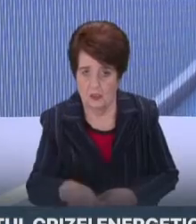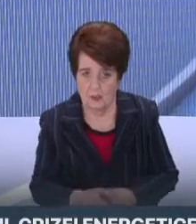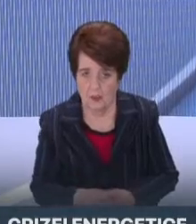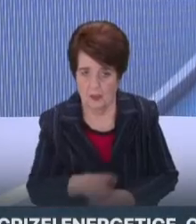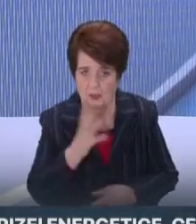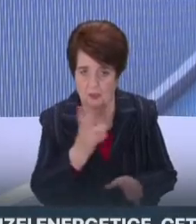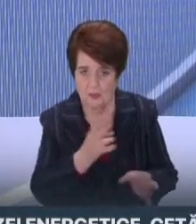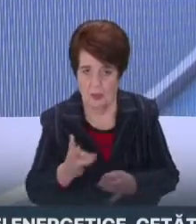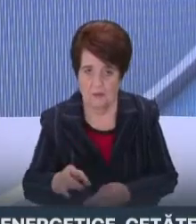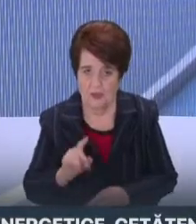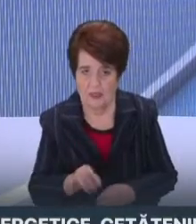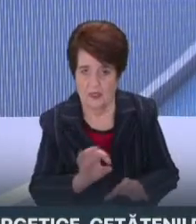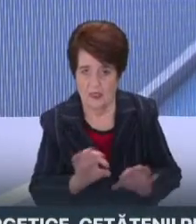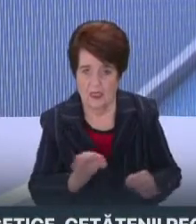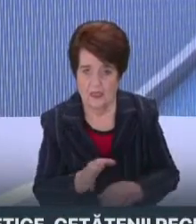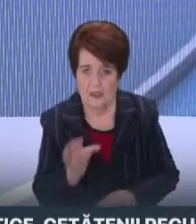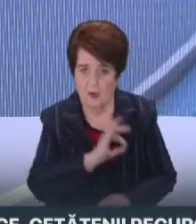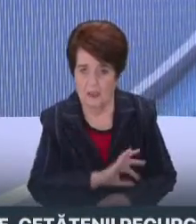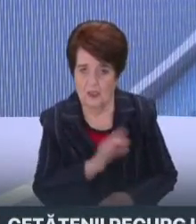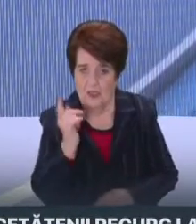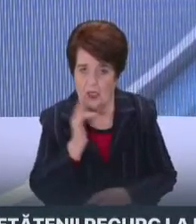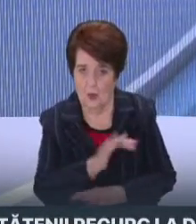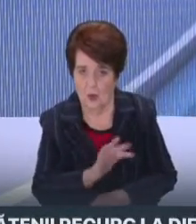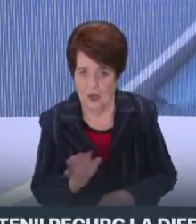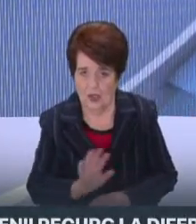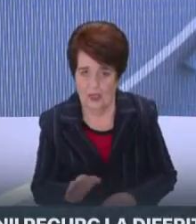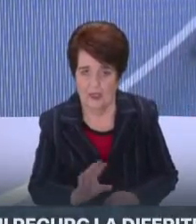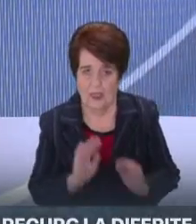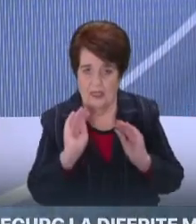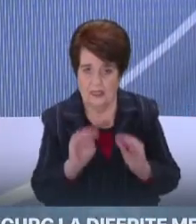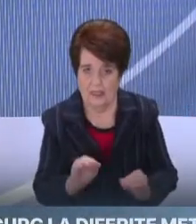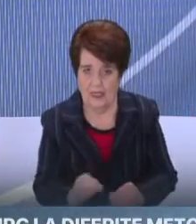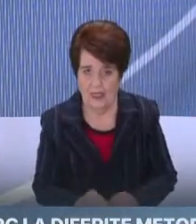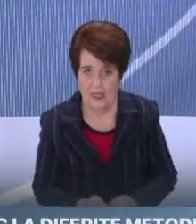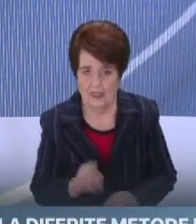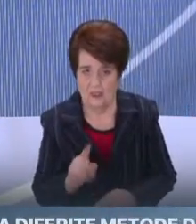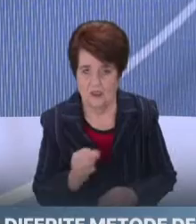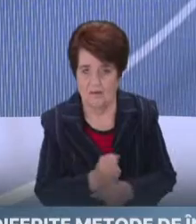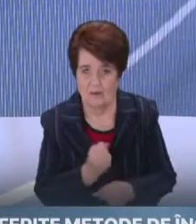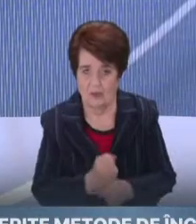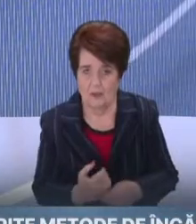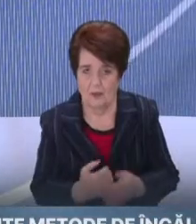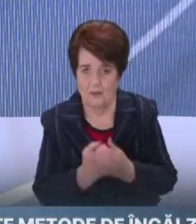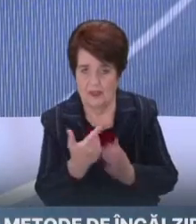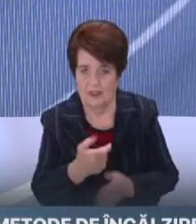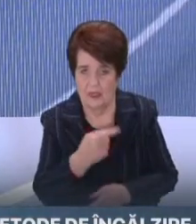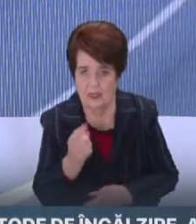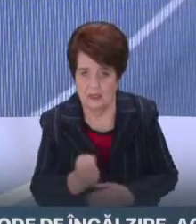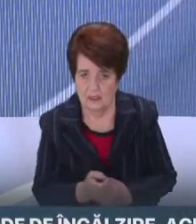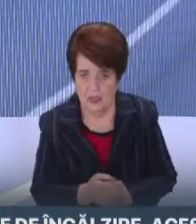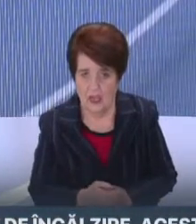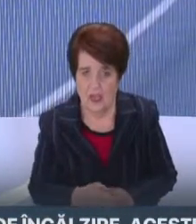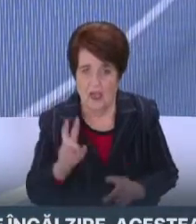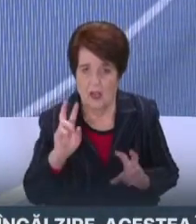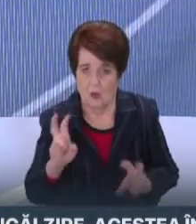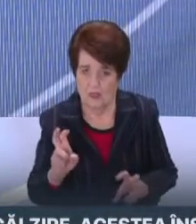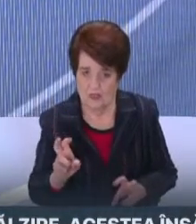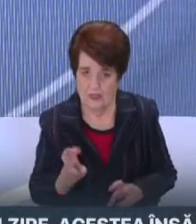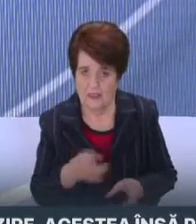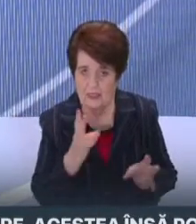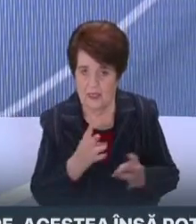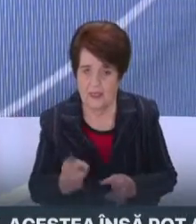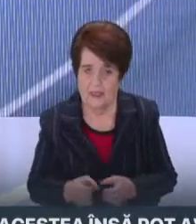sunt traumate din cauza utilizării incorrecte a instalațiilor ce funcționează pe bază de gaze. În contextul